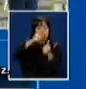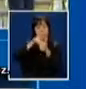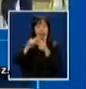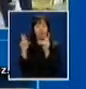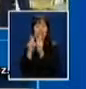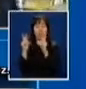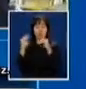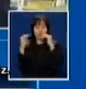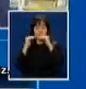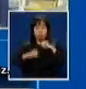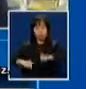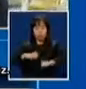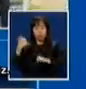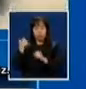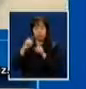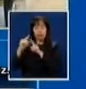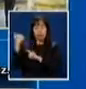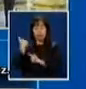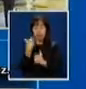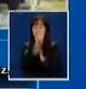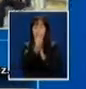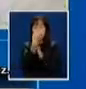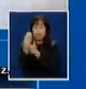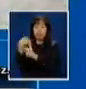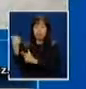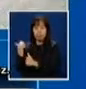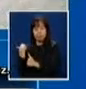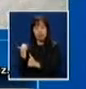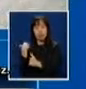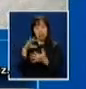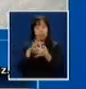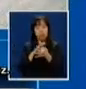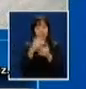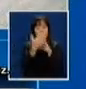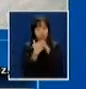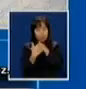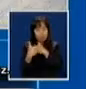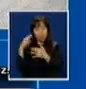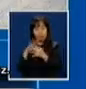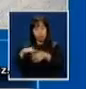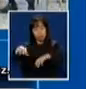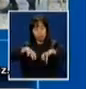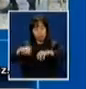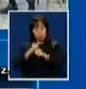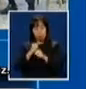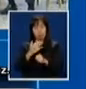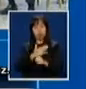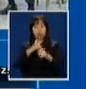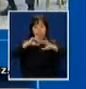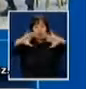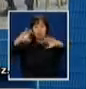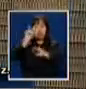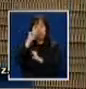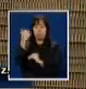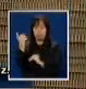ชนซึ่งก็จะมีข้อเสนอแนะนะครับหรือมีข้อสังเกตที่เกี่ยวข้องกับการหน่วยงานของรัฐบาลนะครับซึ่งในบาง